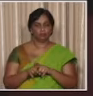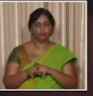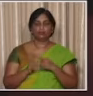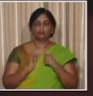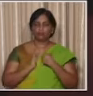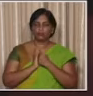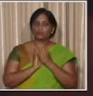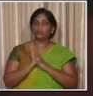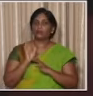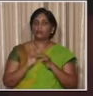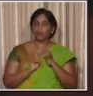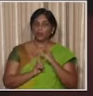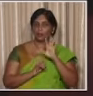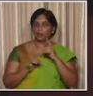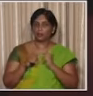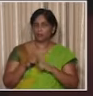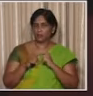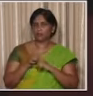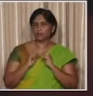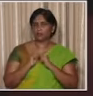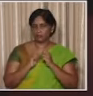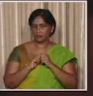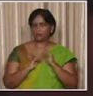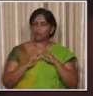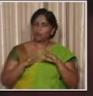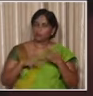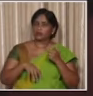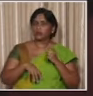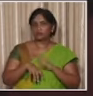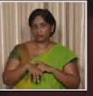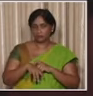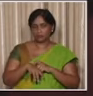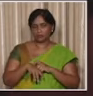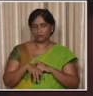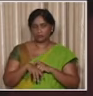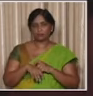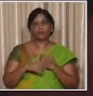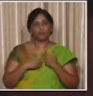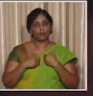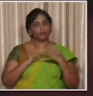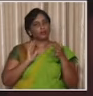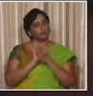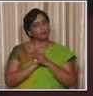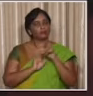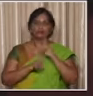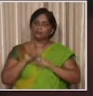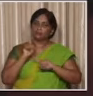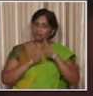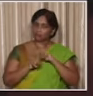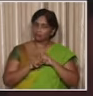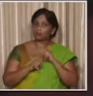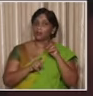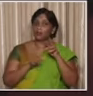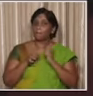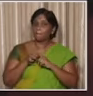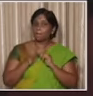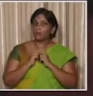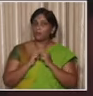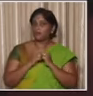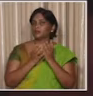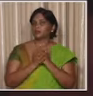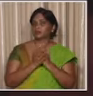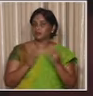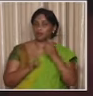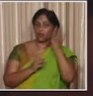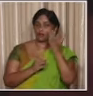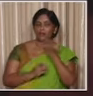ගරු මන්ත්‍රීතුමාලාට තියෙනවා ප්‍රශ්න ගැටලු. ඕනෙම වෙලාවක අපෙත් එක්ක කතා කරලා ඒ ප්‍රශ්න ගැටලුවට විසඳුම්